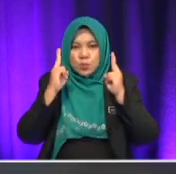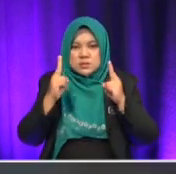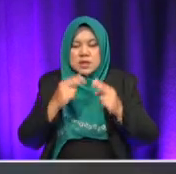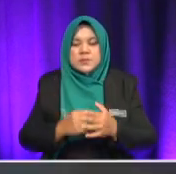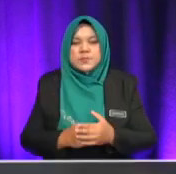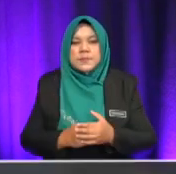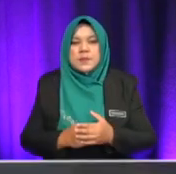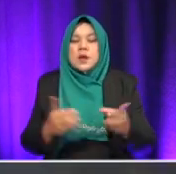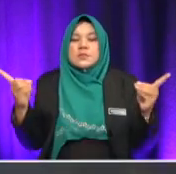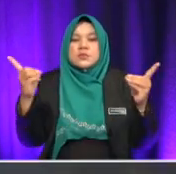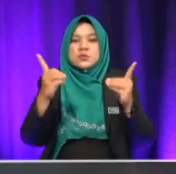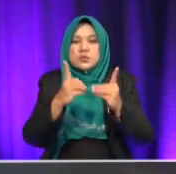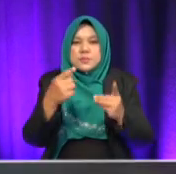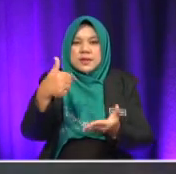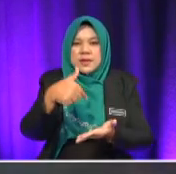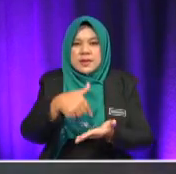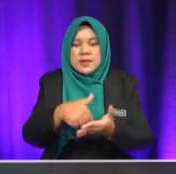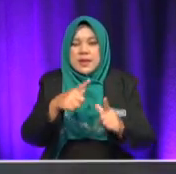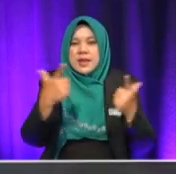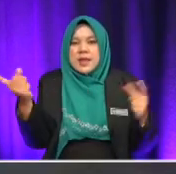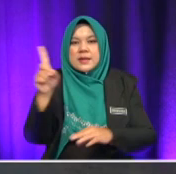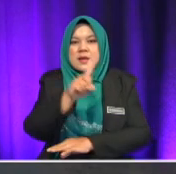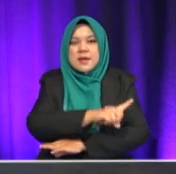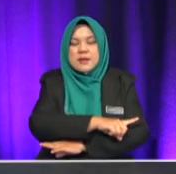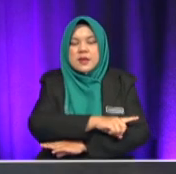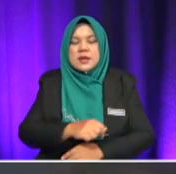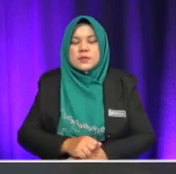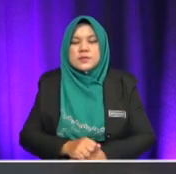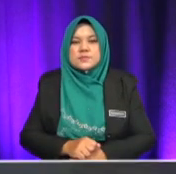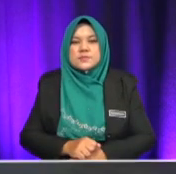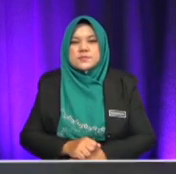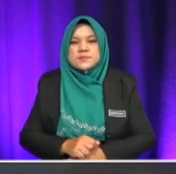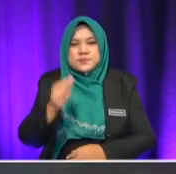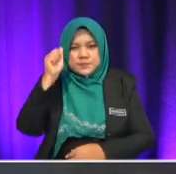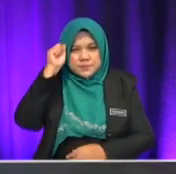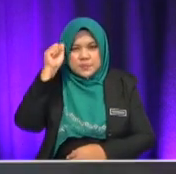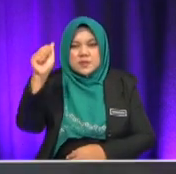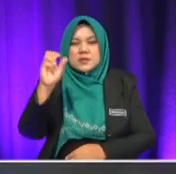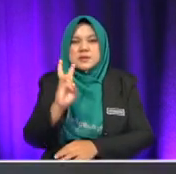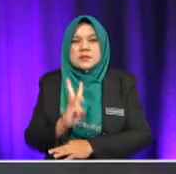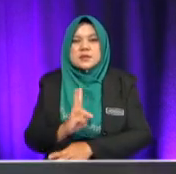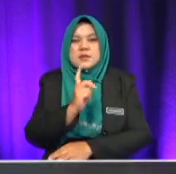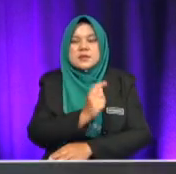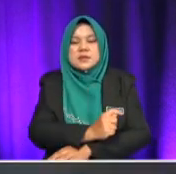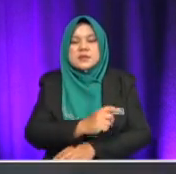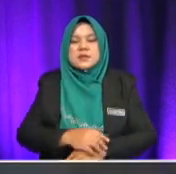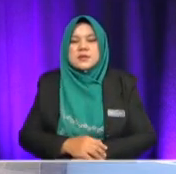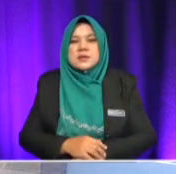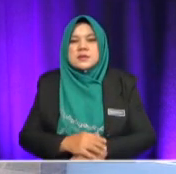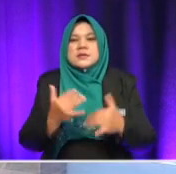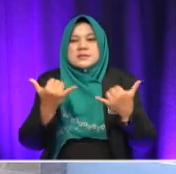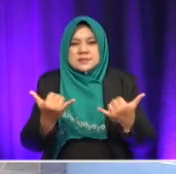Insyaallah kita berjumpa lagi di lain hari saya tutup dengan asalamualaikum warahmatullahi wabarakatuh dan akhirnya sukses